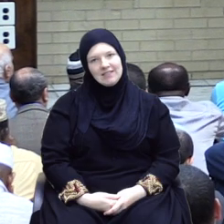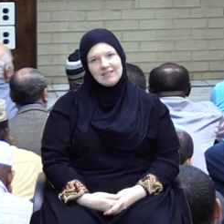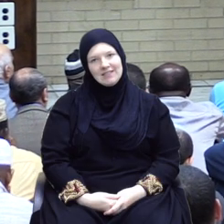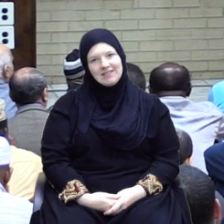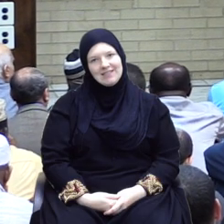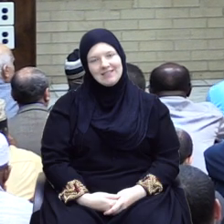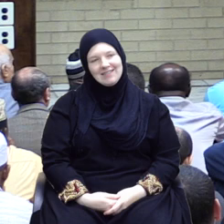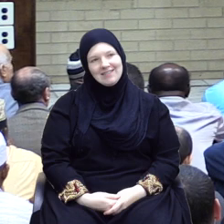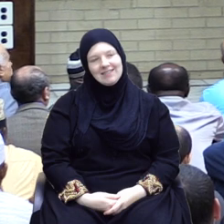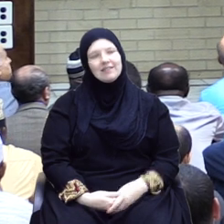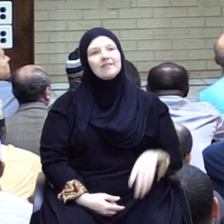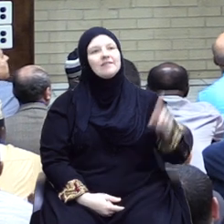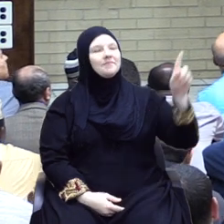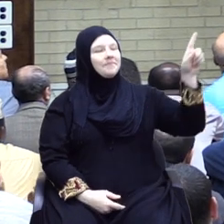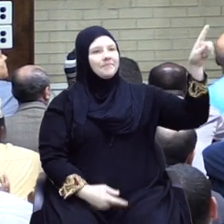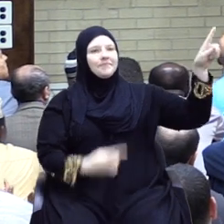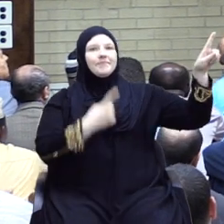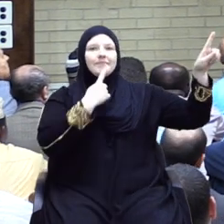إن الحمد لله